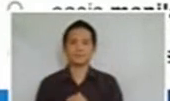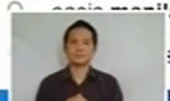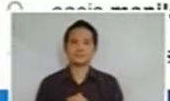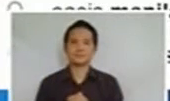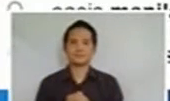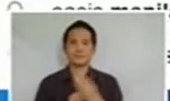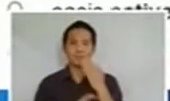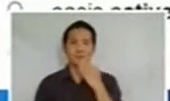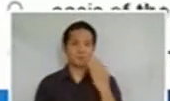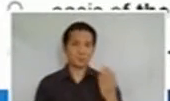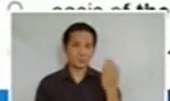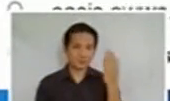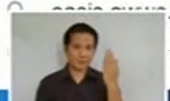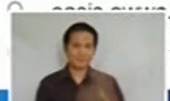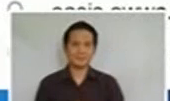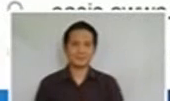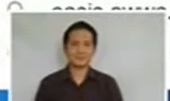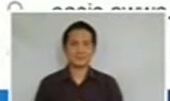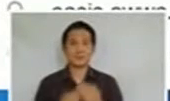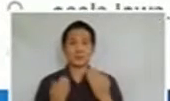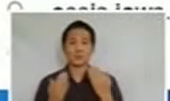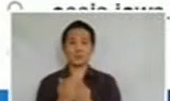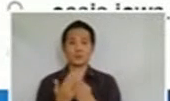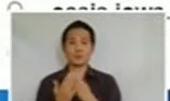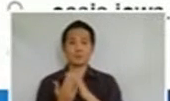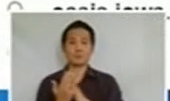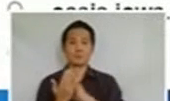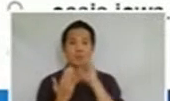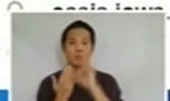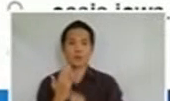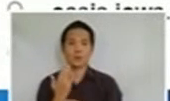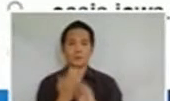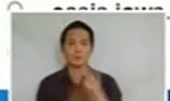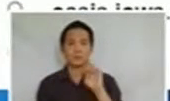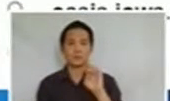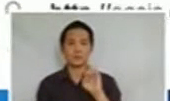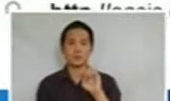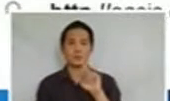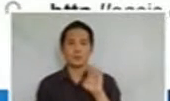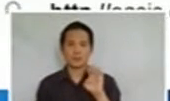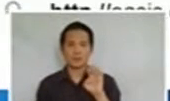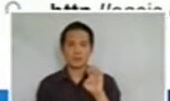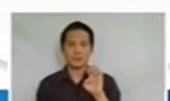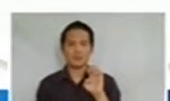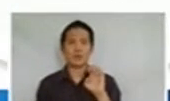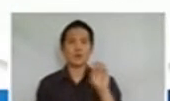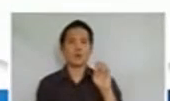po yung mga labor offices natin sa Ibayong Dagat para po